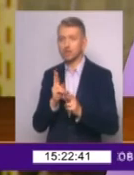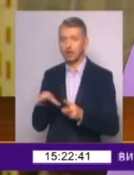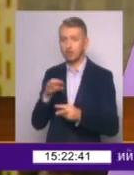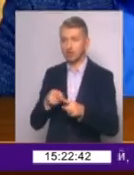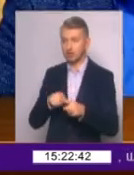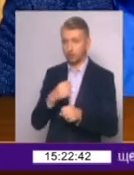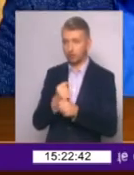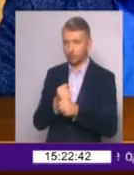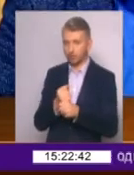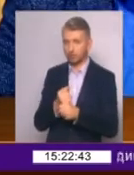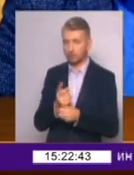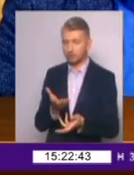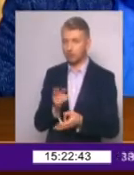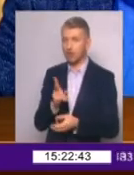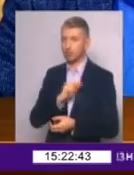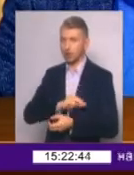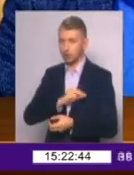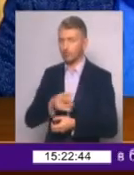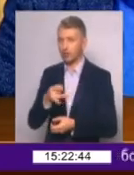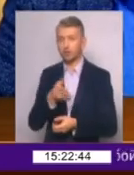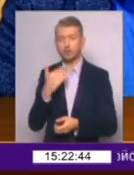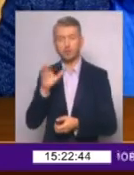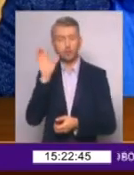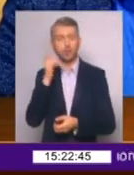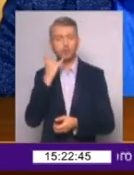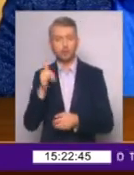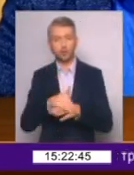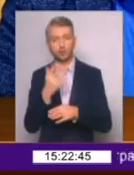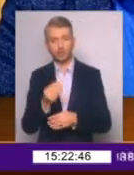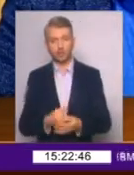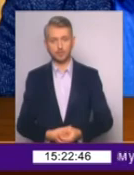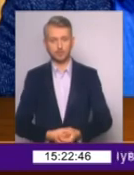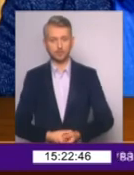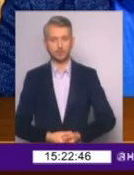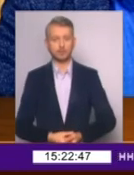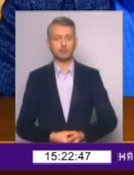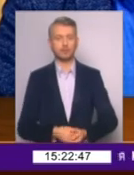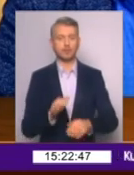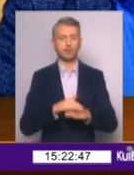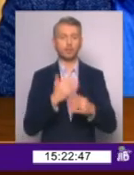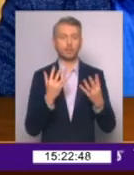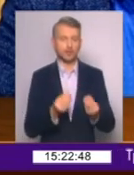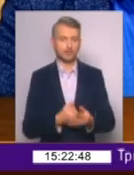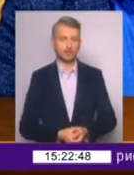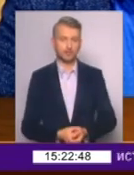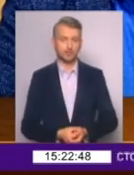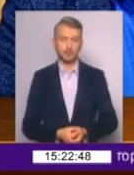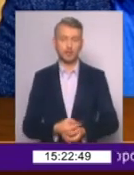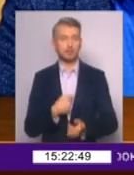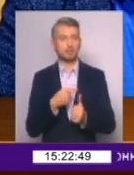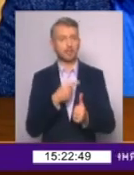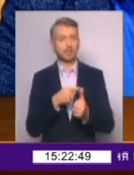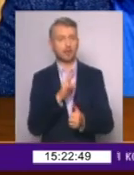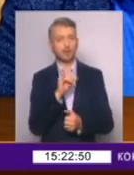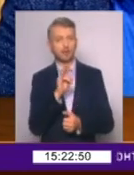робота налагоджена в районі. Зараз давайте послухаємо дзвінок. Добрий день, ви в прямому ефірі. Добрий день. Прошу. Мене звати Ніна